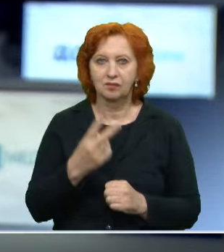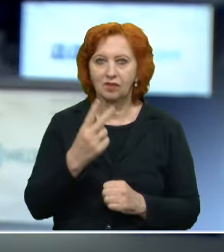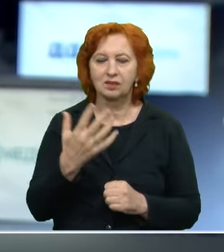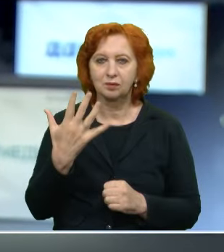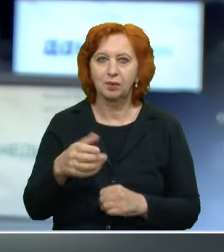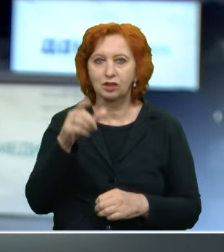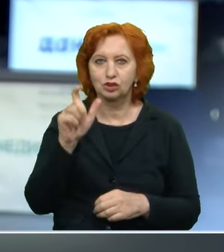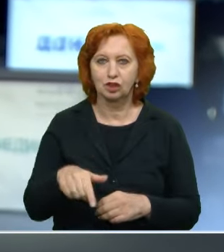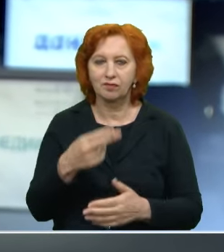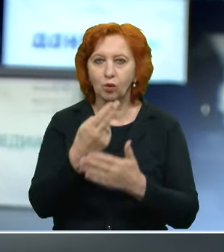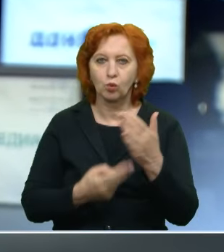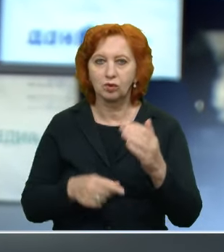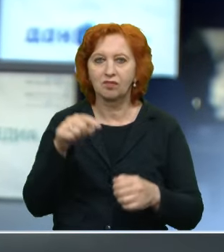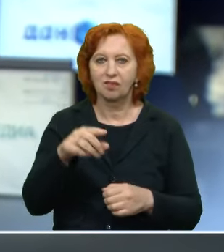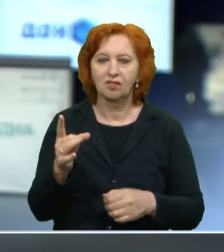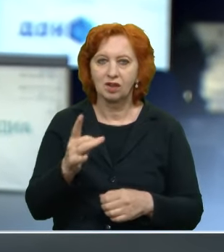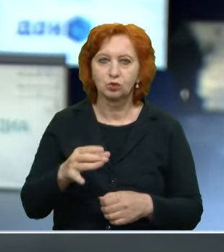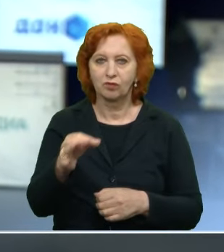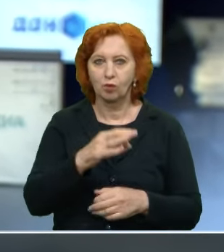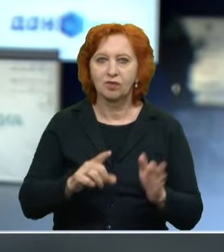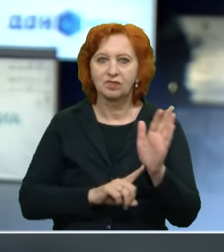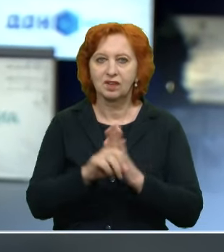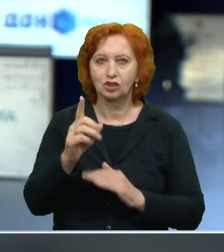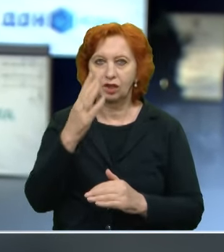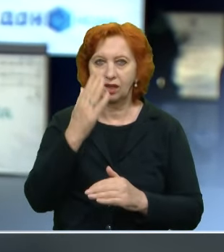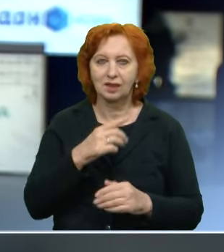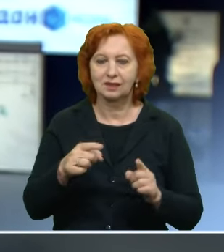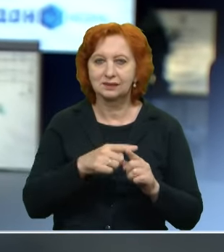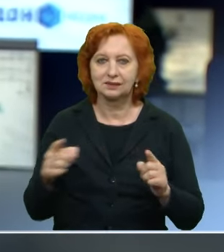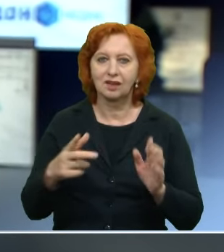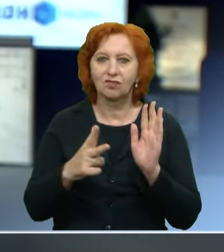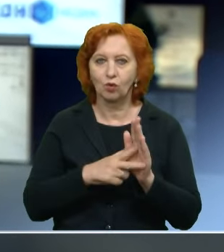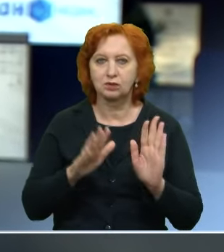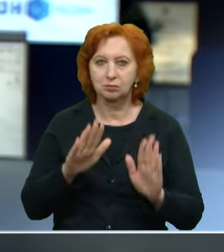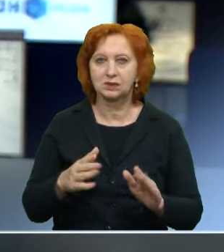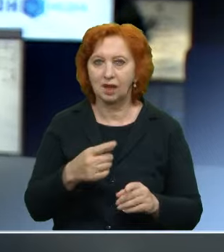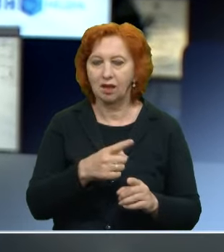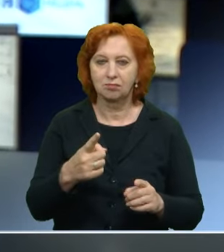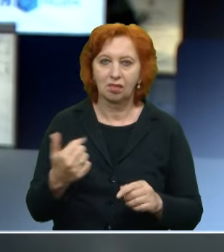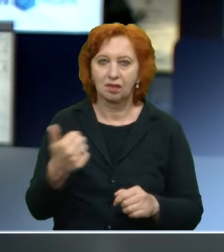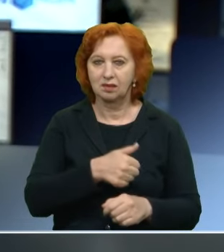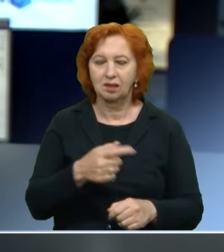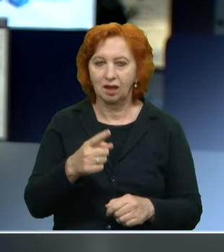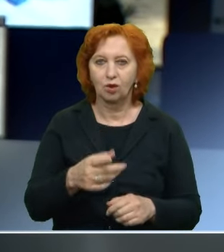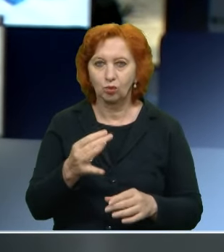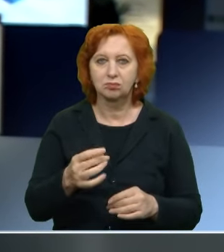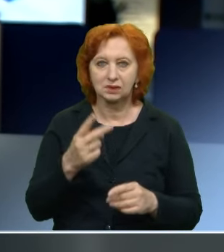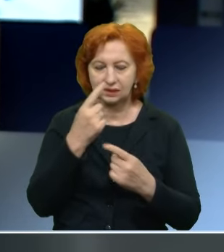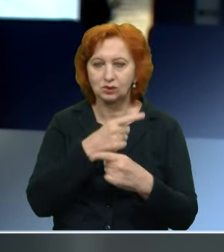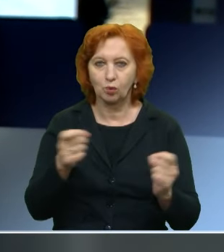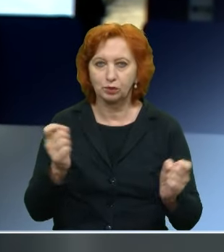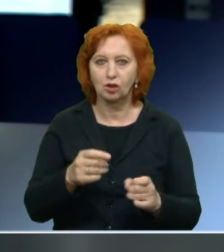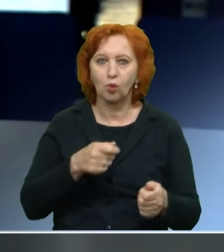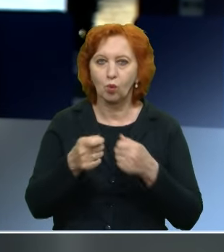25 человек утонули в Ростовской области с начала лета. Из них 8 только за последнюю неделю. Об этом сообщает пресс-служба